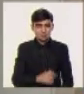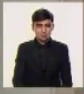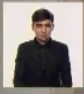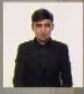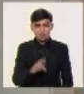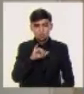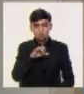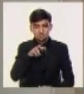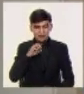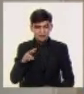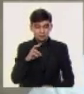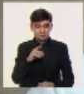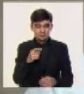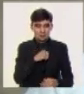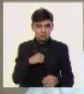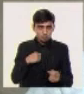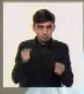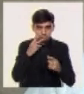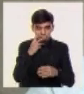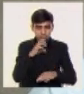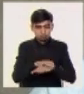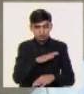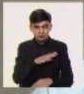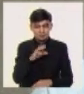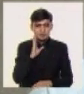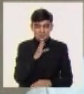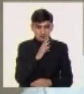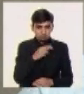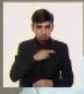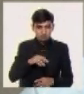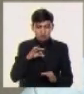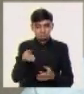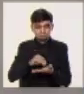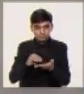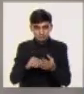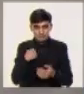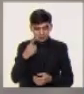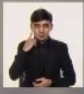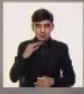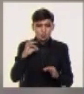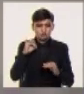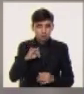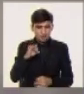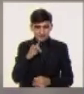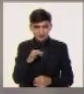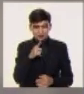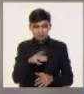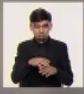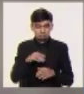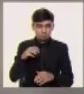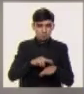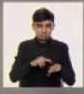Руслан Баужанов сам обнаружил мертвую мать Татьяну Костыгову и ее записку. Он рассказал, что в курсе всей истории, в которой замешан ныне